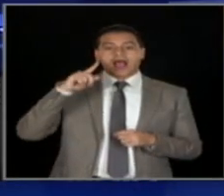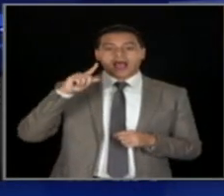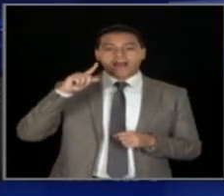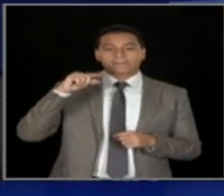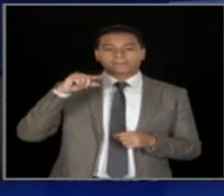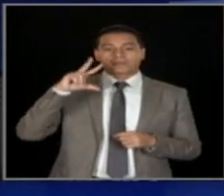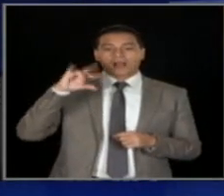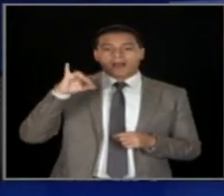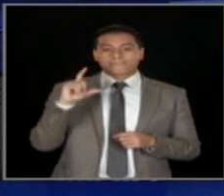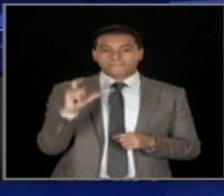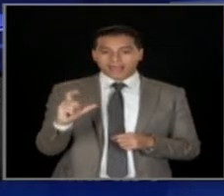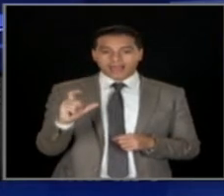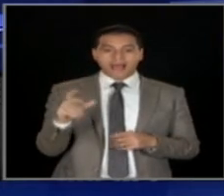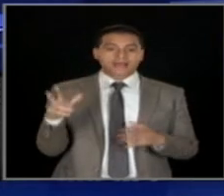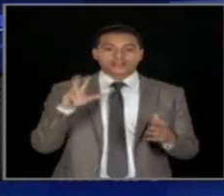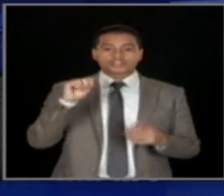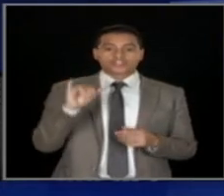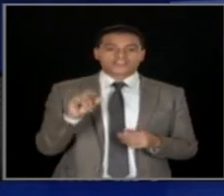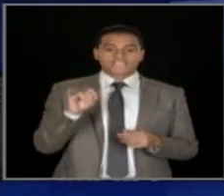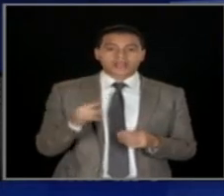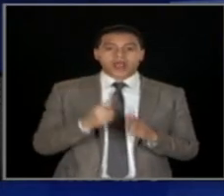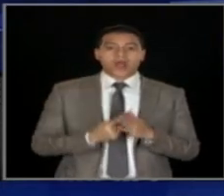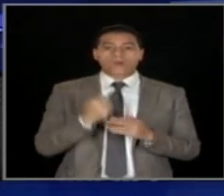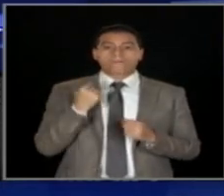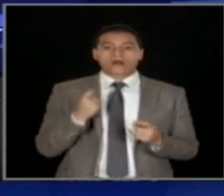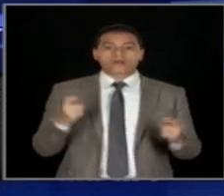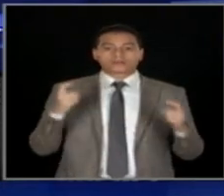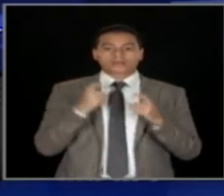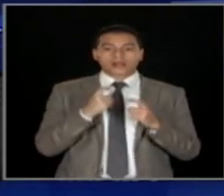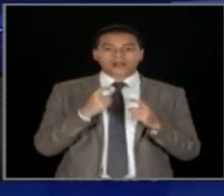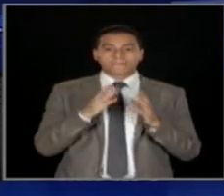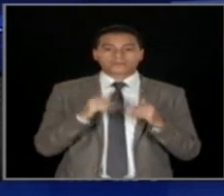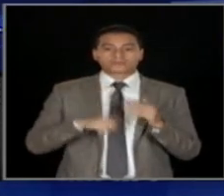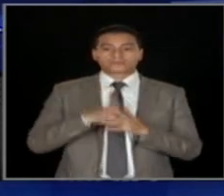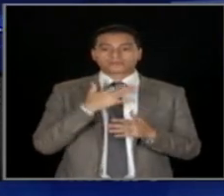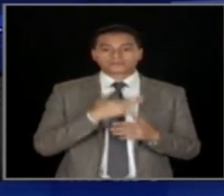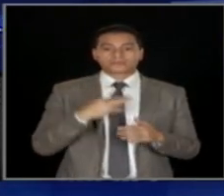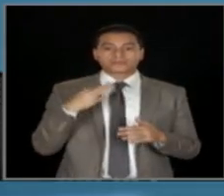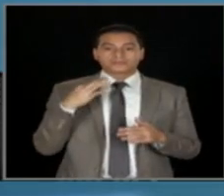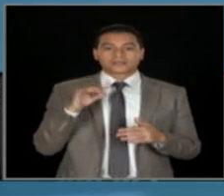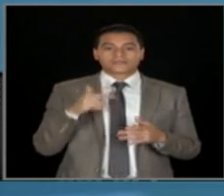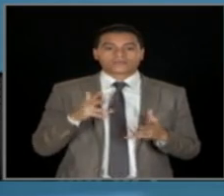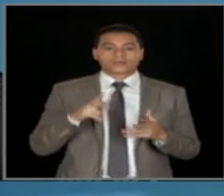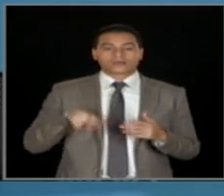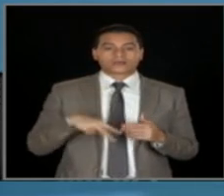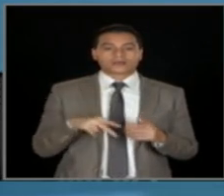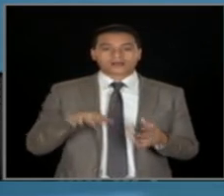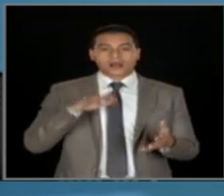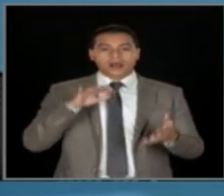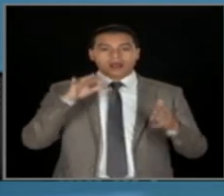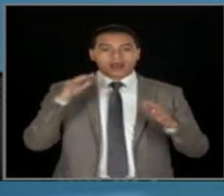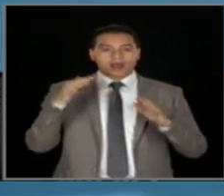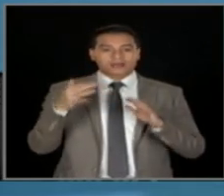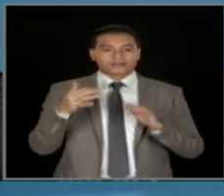عبد الرحمن الصيفي هو اول بطل مصري يفوز بميداليه ذهبيه بدوره الالعاب